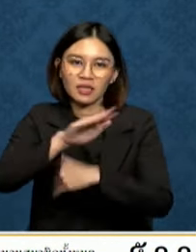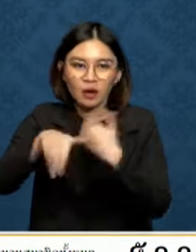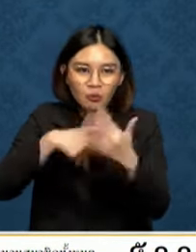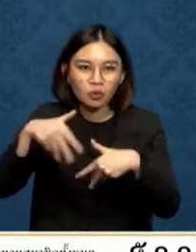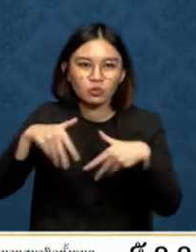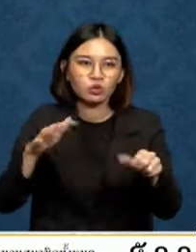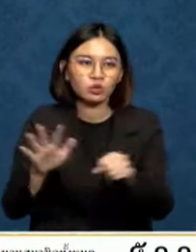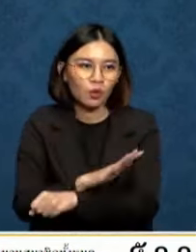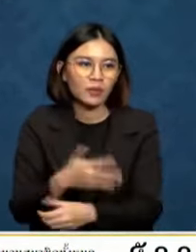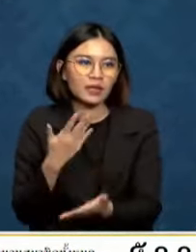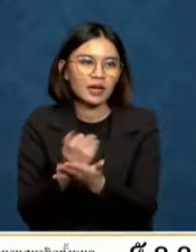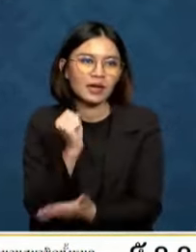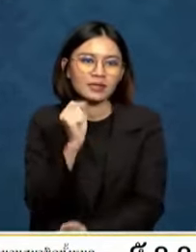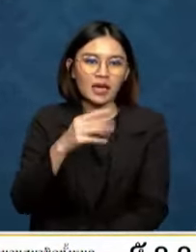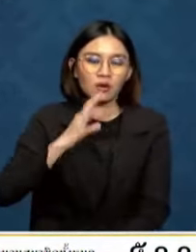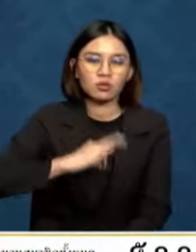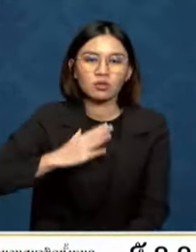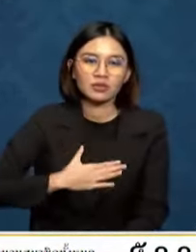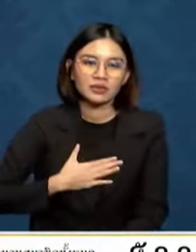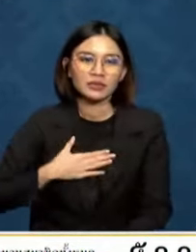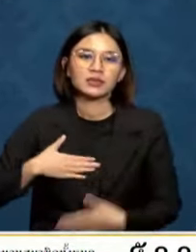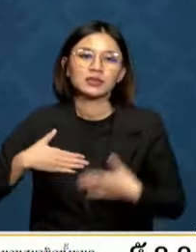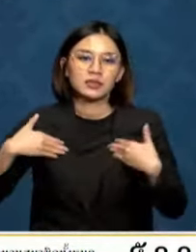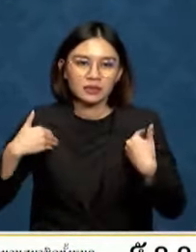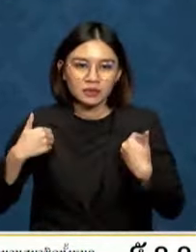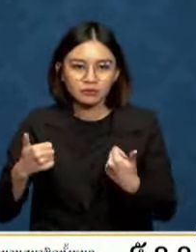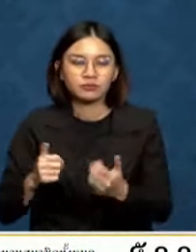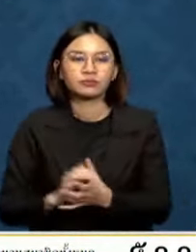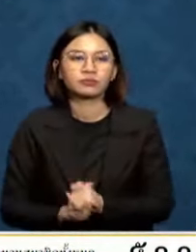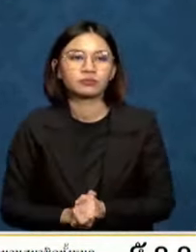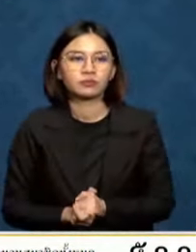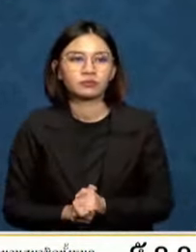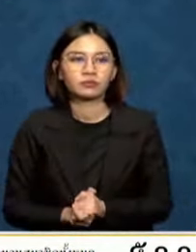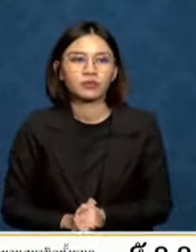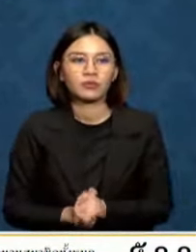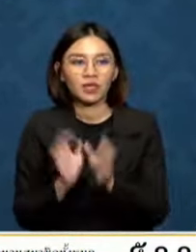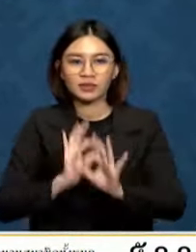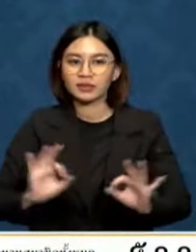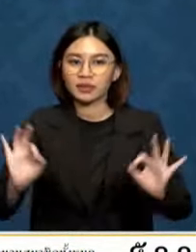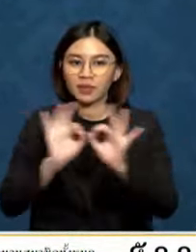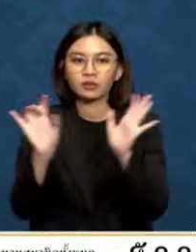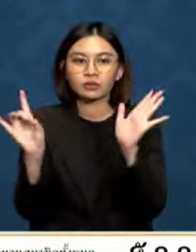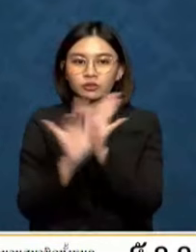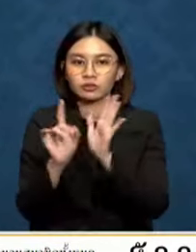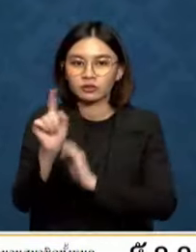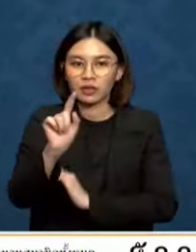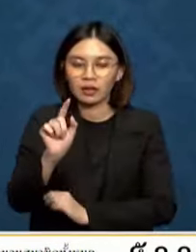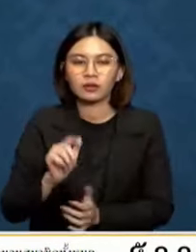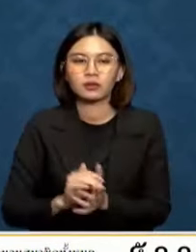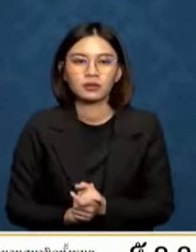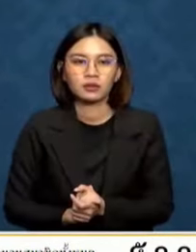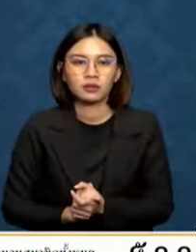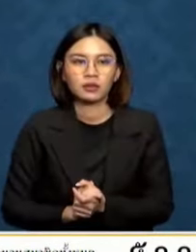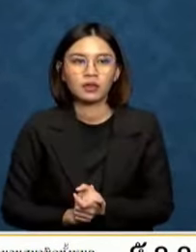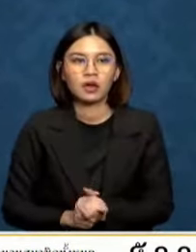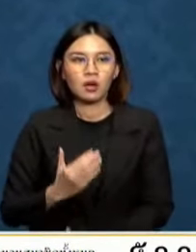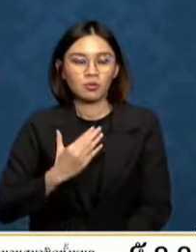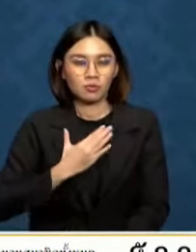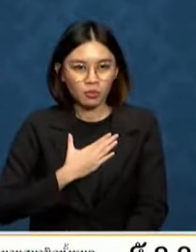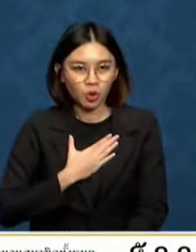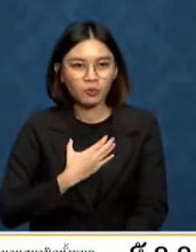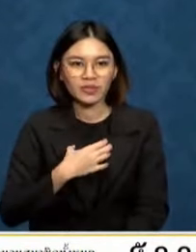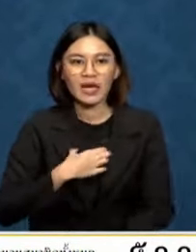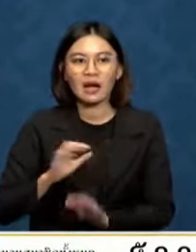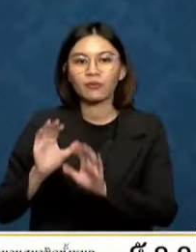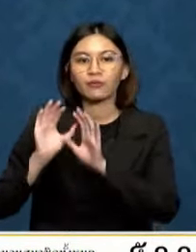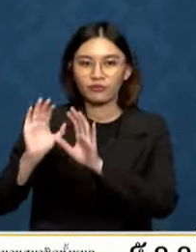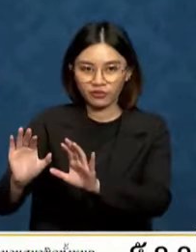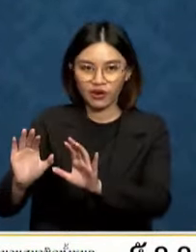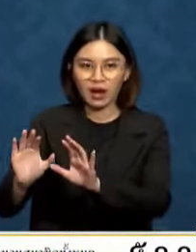ฝ